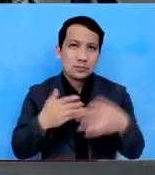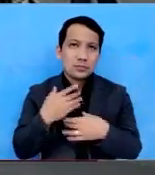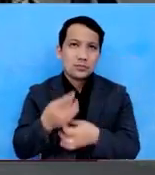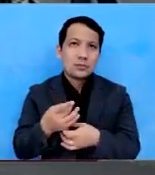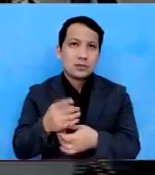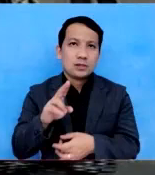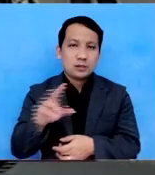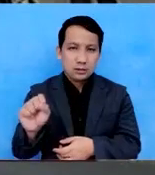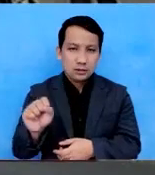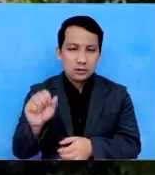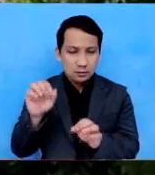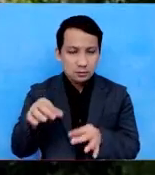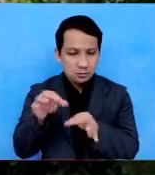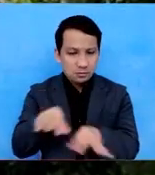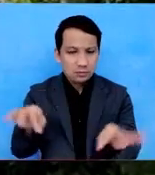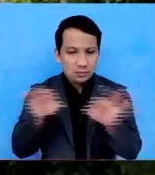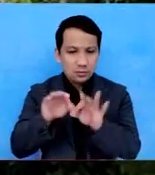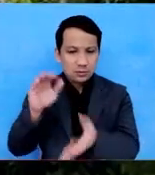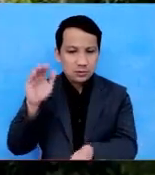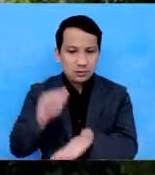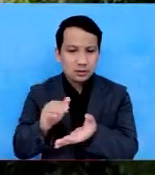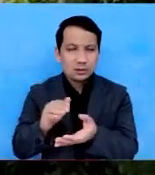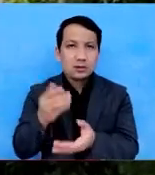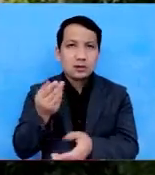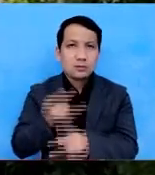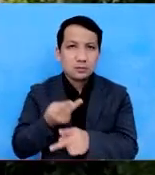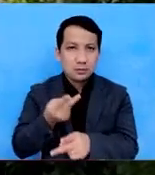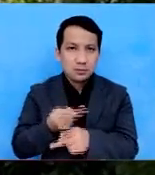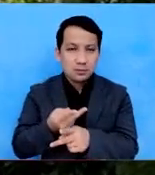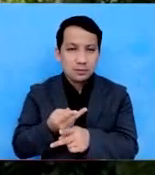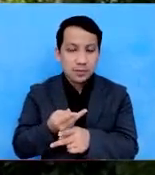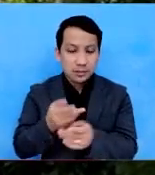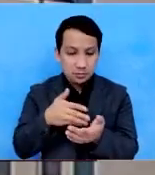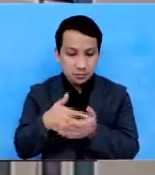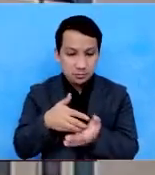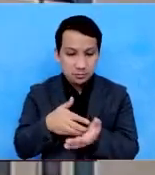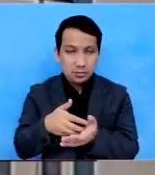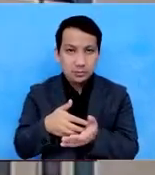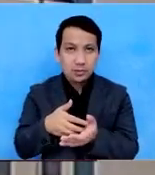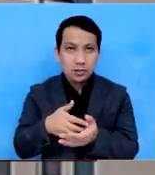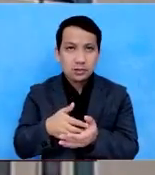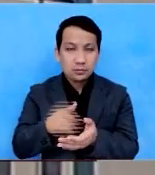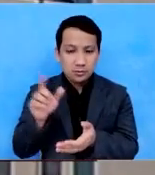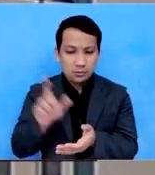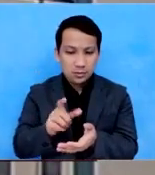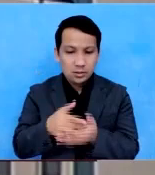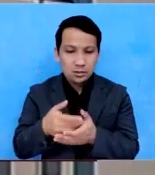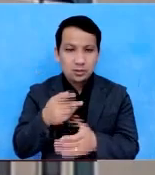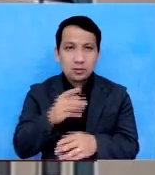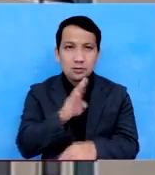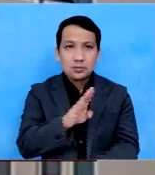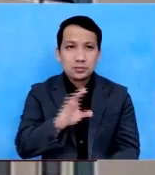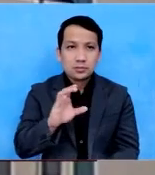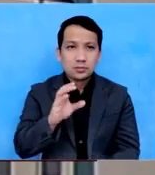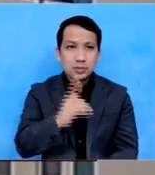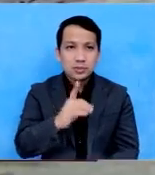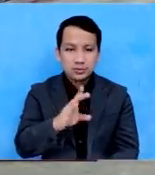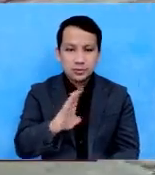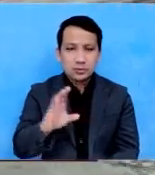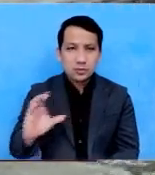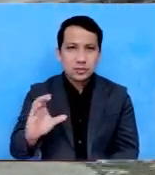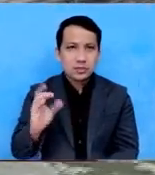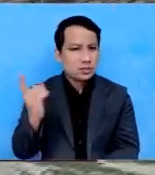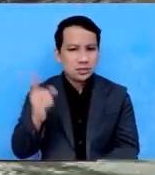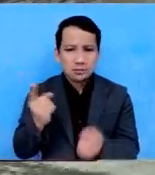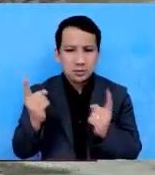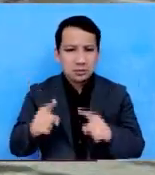na nakikita magpapababa ulit ng halaga ng piso. Sa kabila nito, naniniwala ang DBCC na hindi ganoon kalala ang dagok ng mga